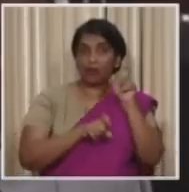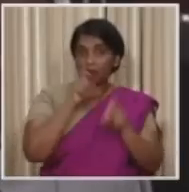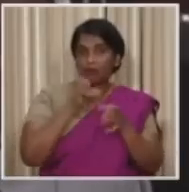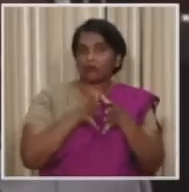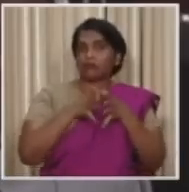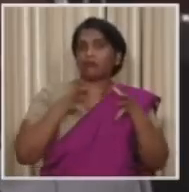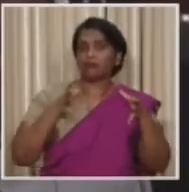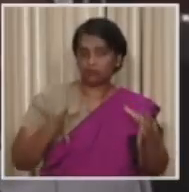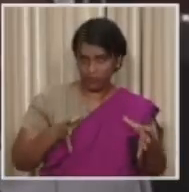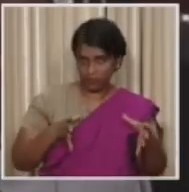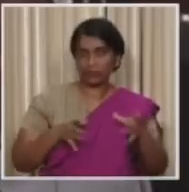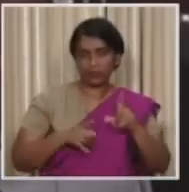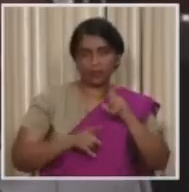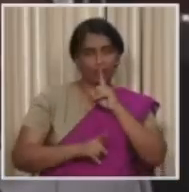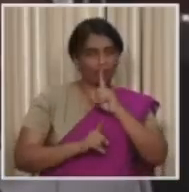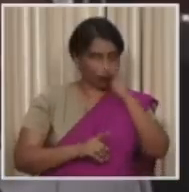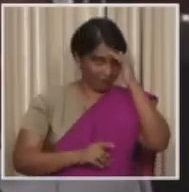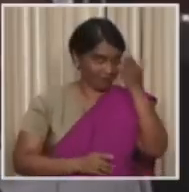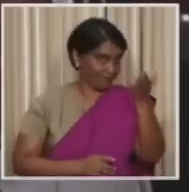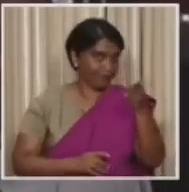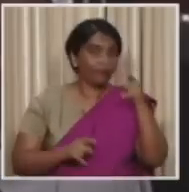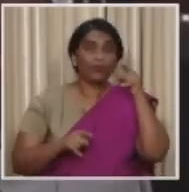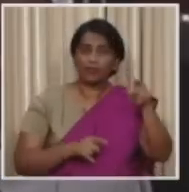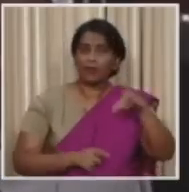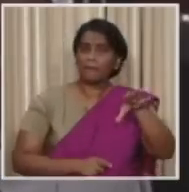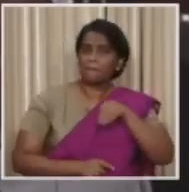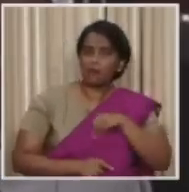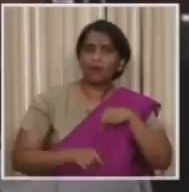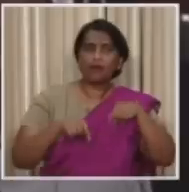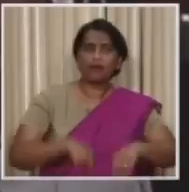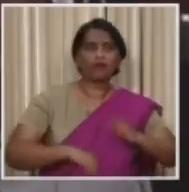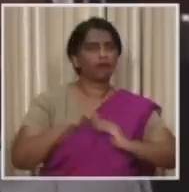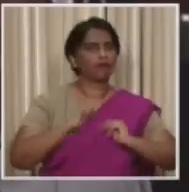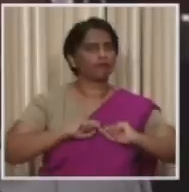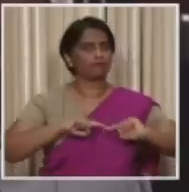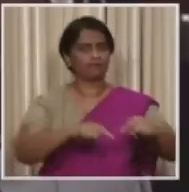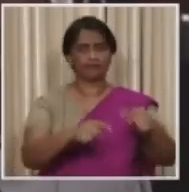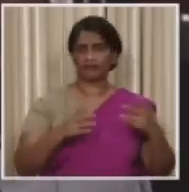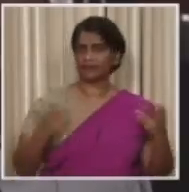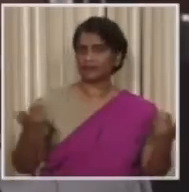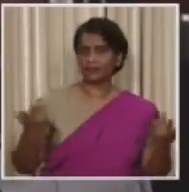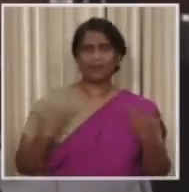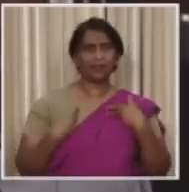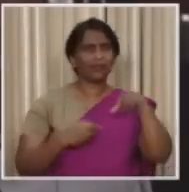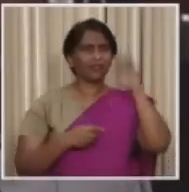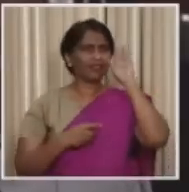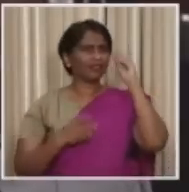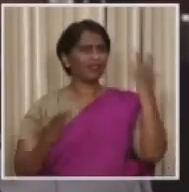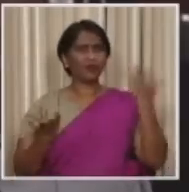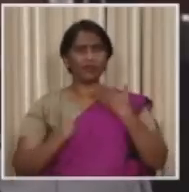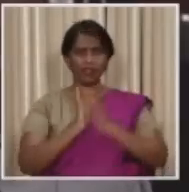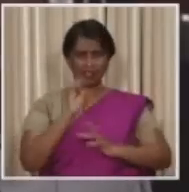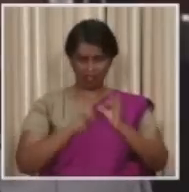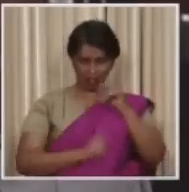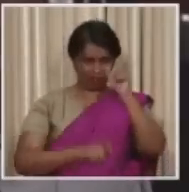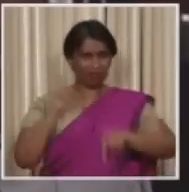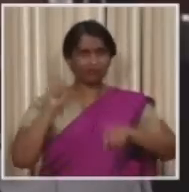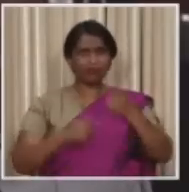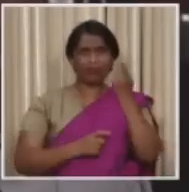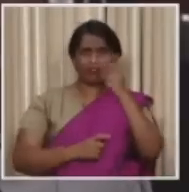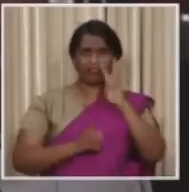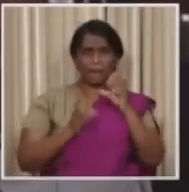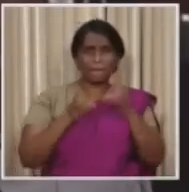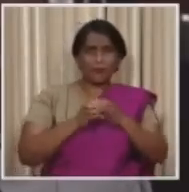කිරීම සඳහා කතානායකතුමනි. හරි. එතකොට මේ එකඟතාවයේ තාම ක්‍රියාත්මක වෙන්නේ නැහැ. අපට තේරෙන්නේ නැහැ අපි මන්ත්‍රීවරු 13 දෙනෙකුට